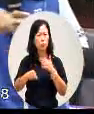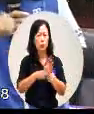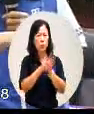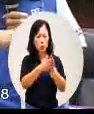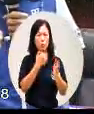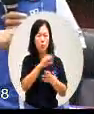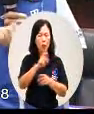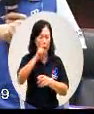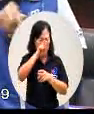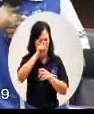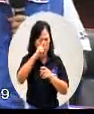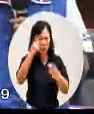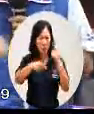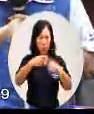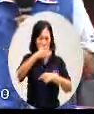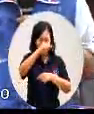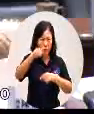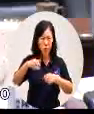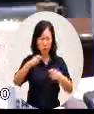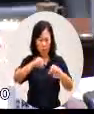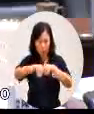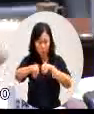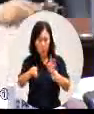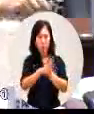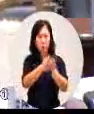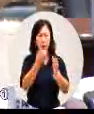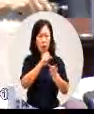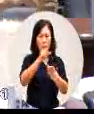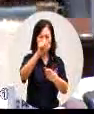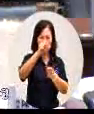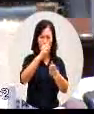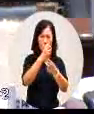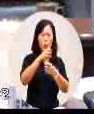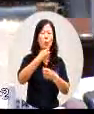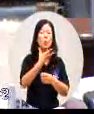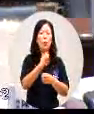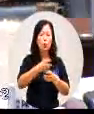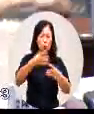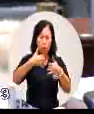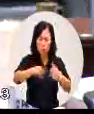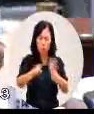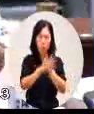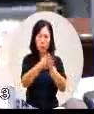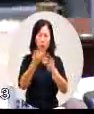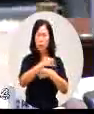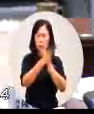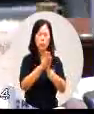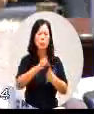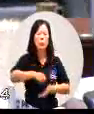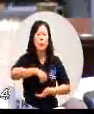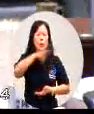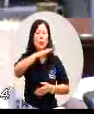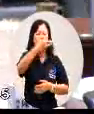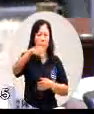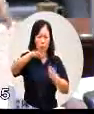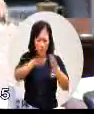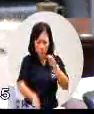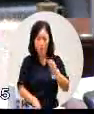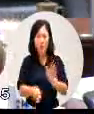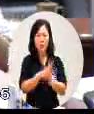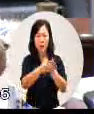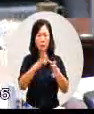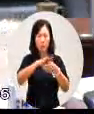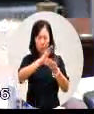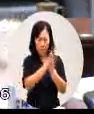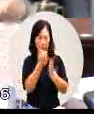分局，顶五福路加安的古山路顶，这已经都偏到那半。在那个寿山下的这个不理想，应该要